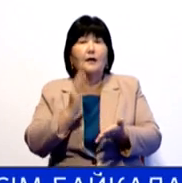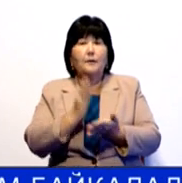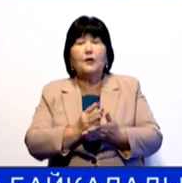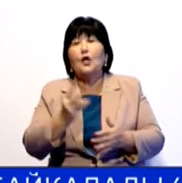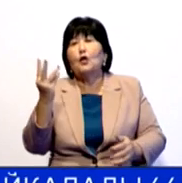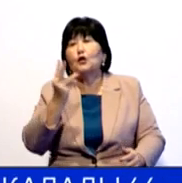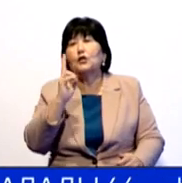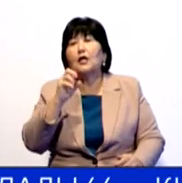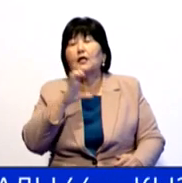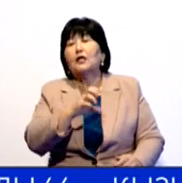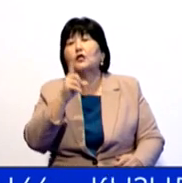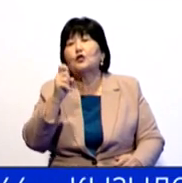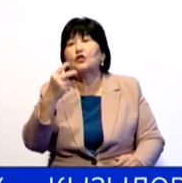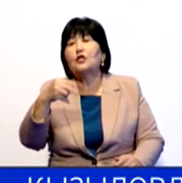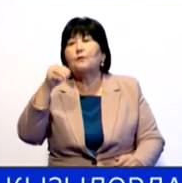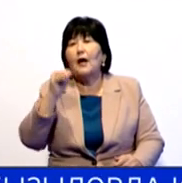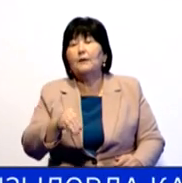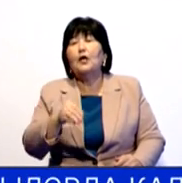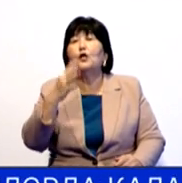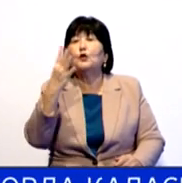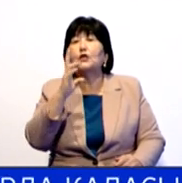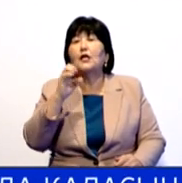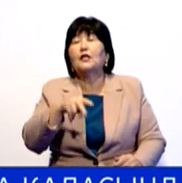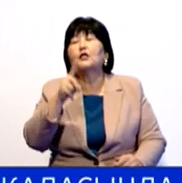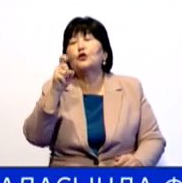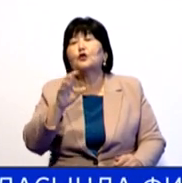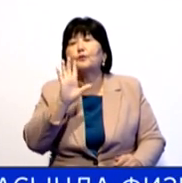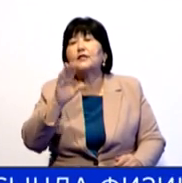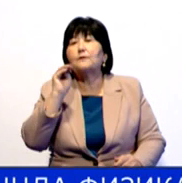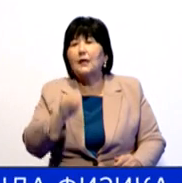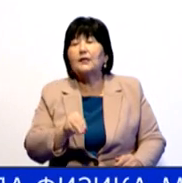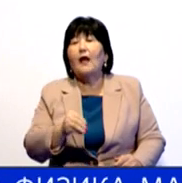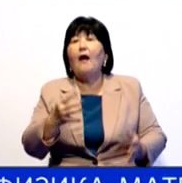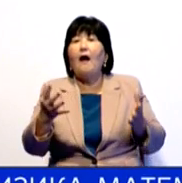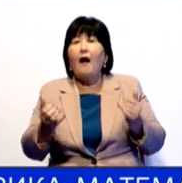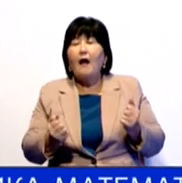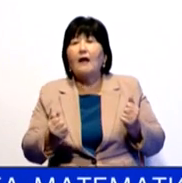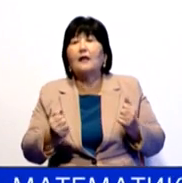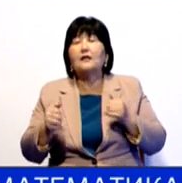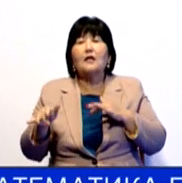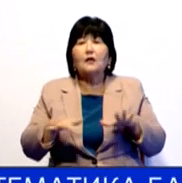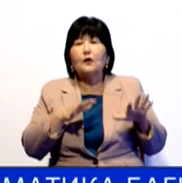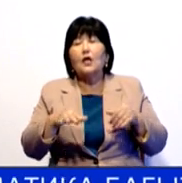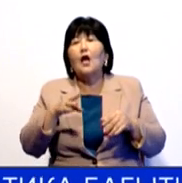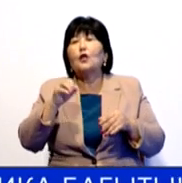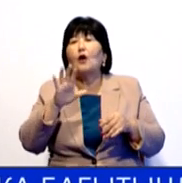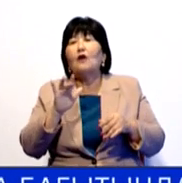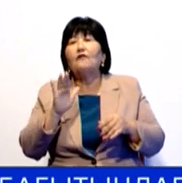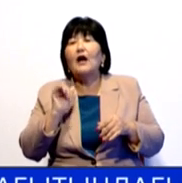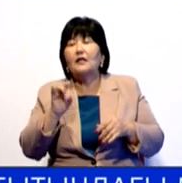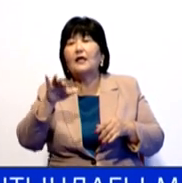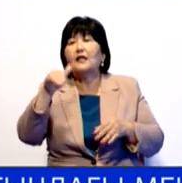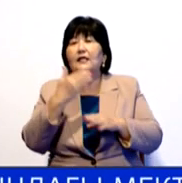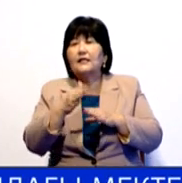класқа 120 мың теңге, 4-ші класқа 105 мың теңге. Алған форвардтарға, товарлық кредиттерге